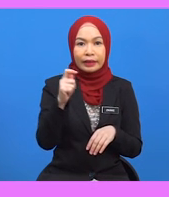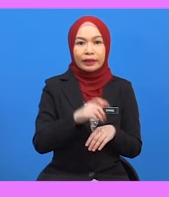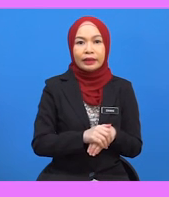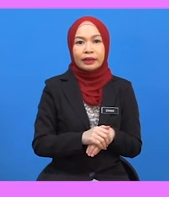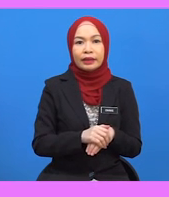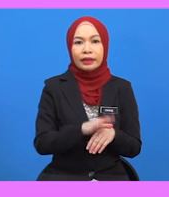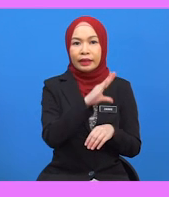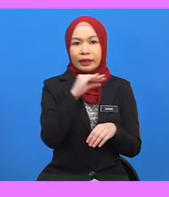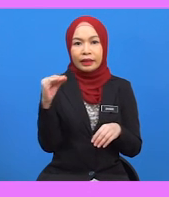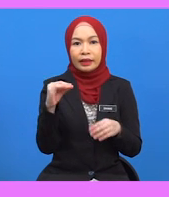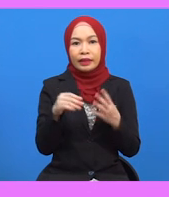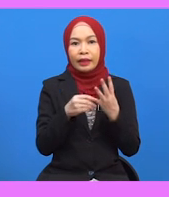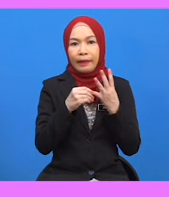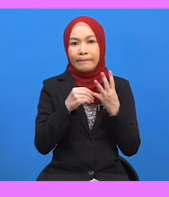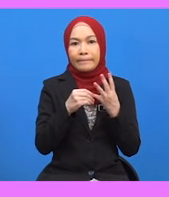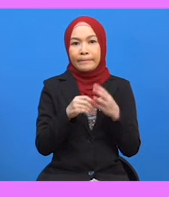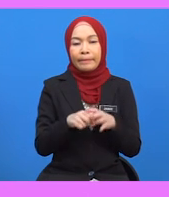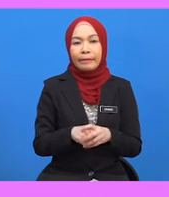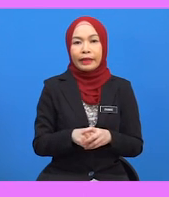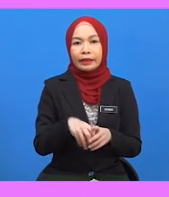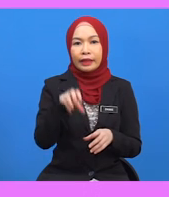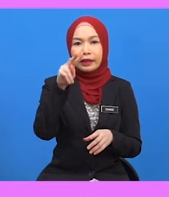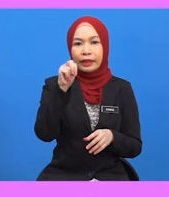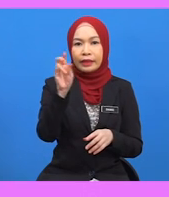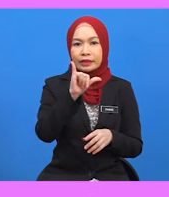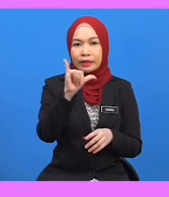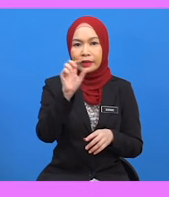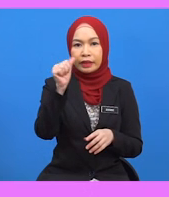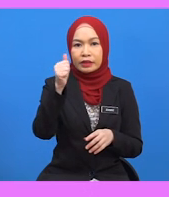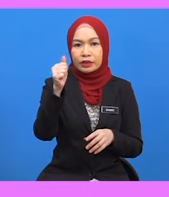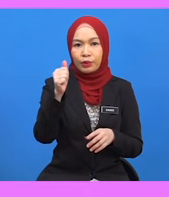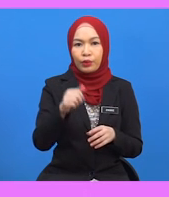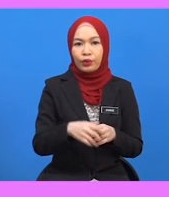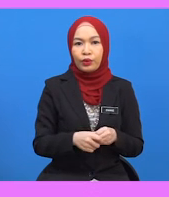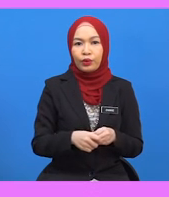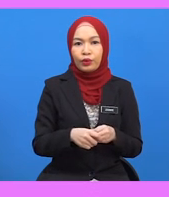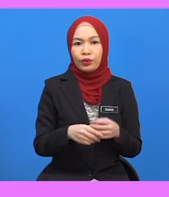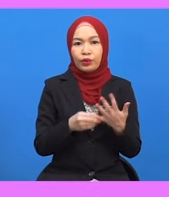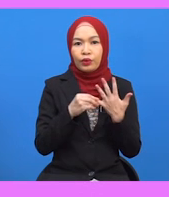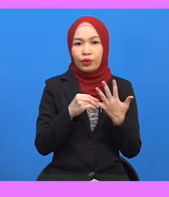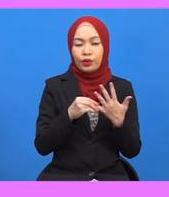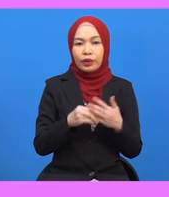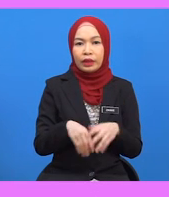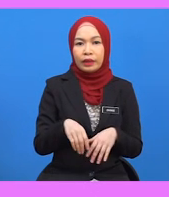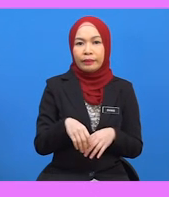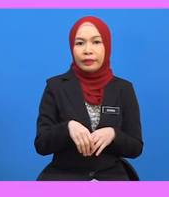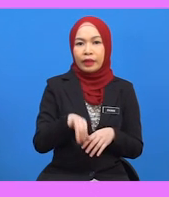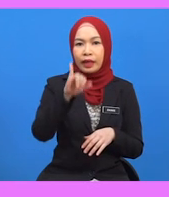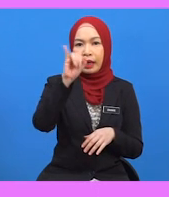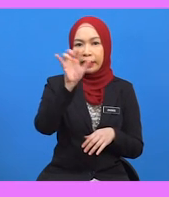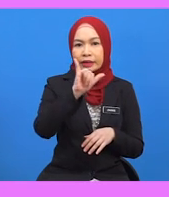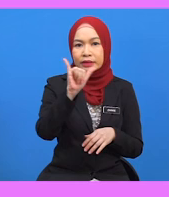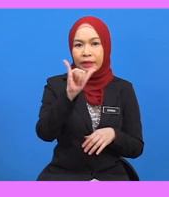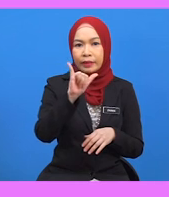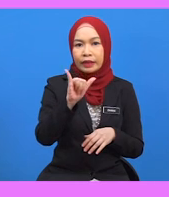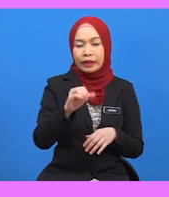Empat, setkan N sama dengan 10. 5. Setkan I sama